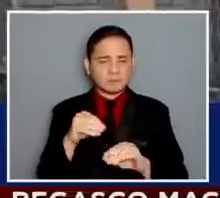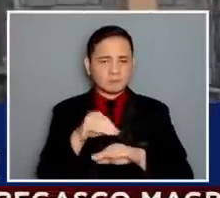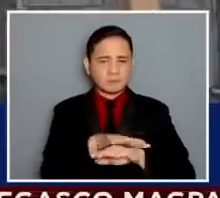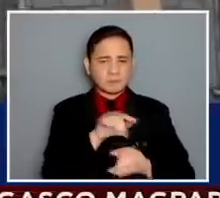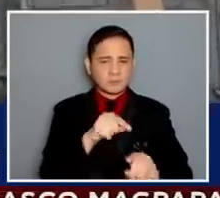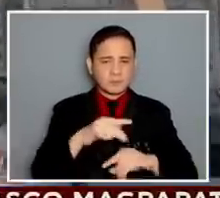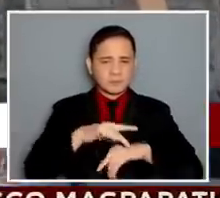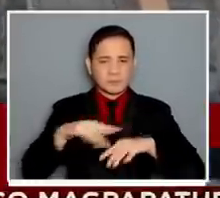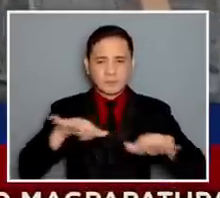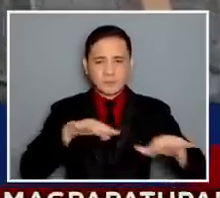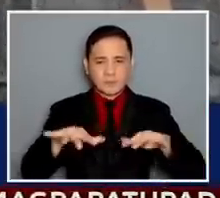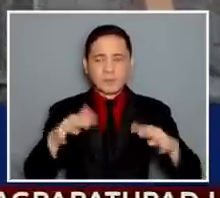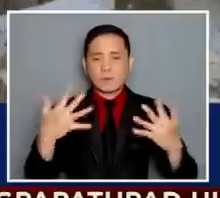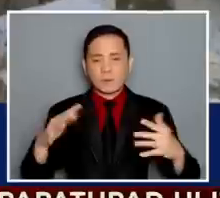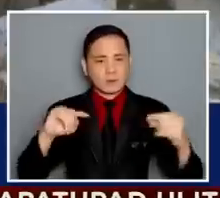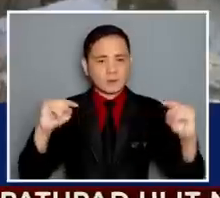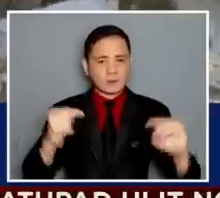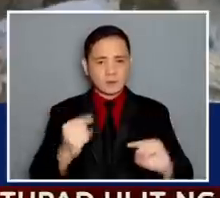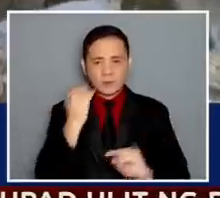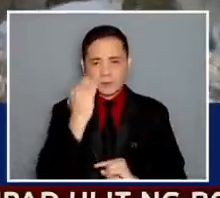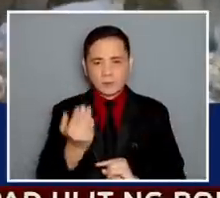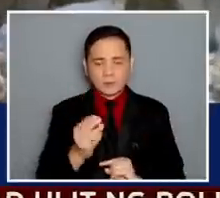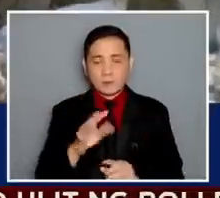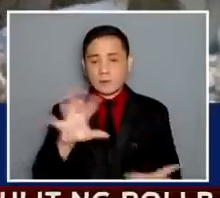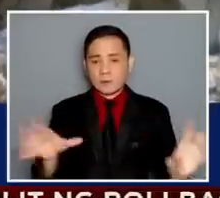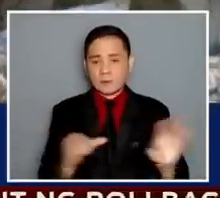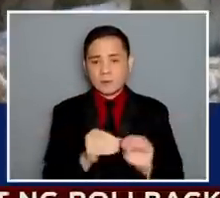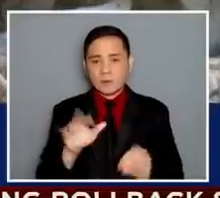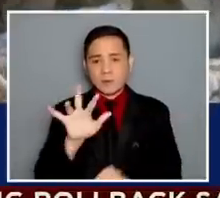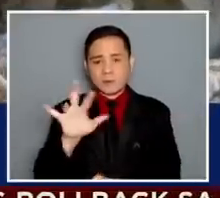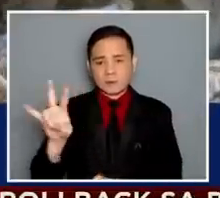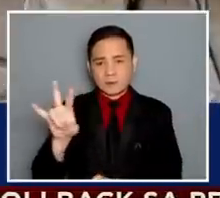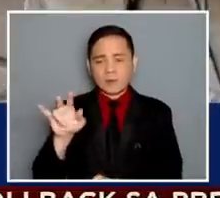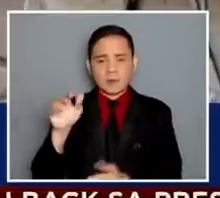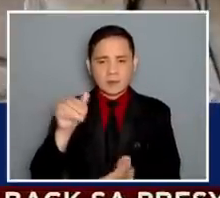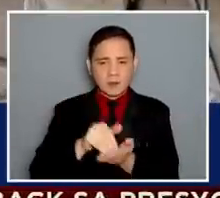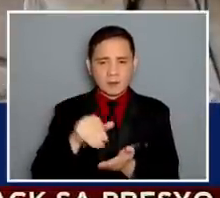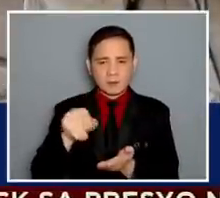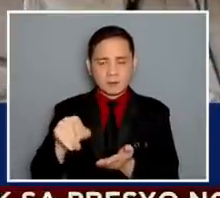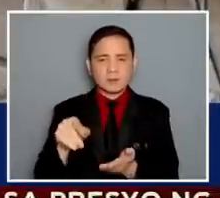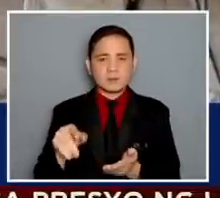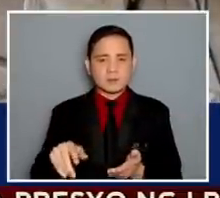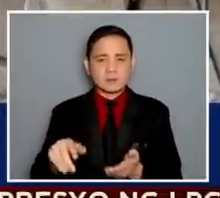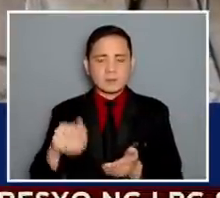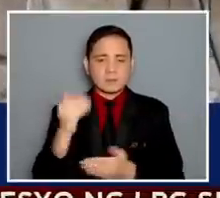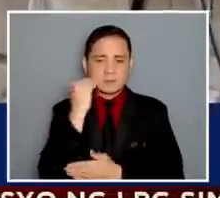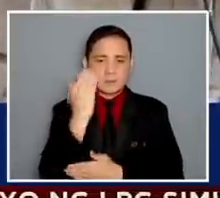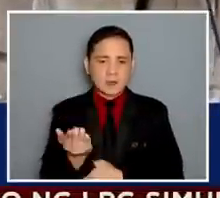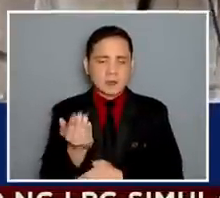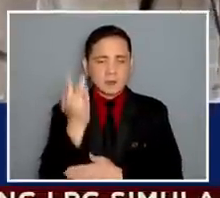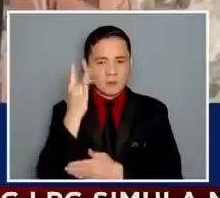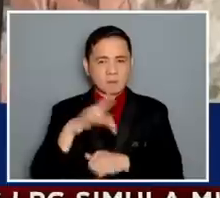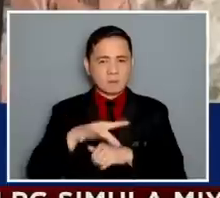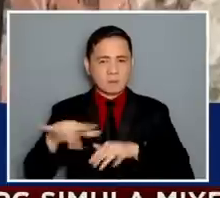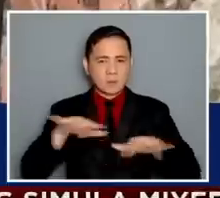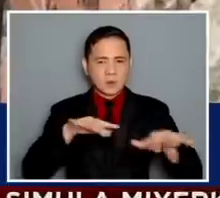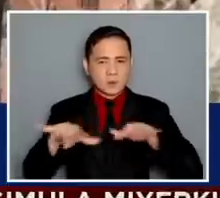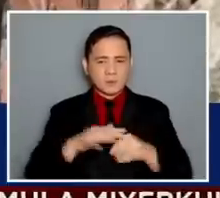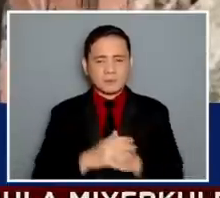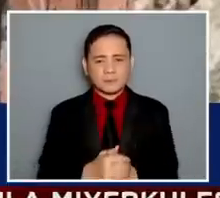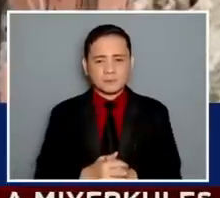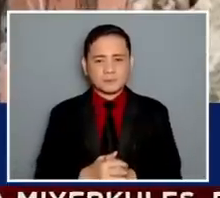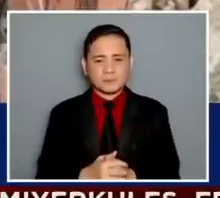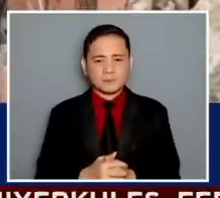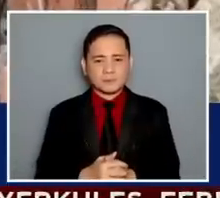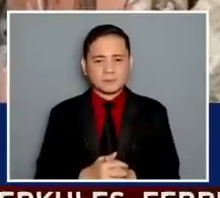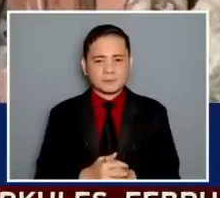Umaabot na sa 37,000 ang nasawi dahil sa malakas na lindol na yumanig sa dalawang bansa. Mahigit 31,000 sa